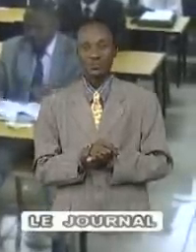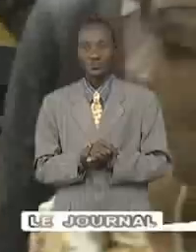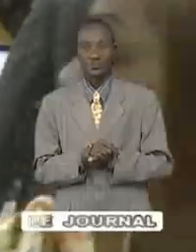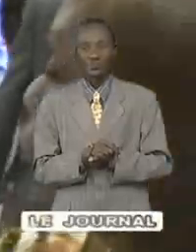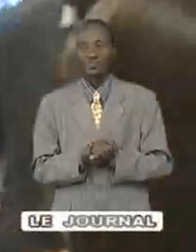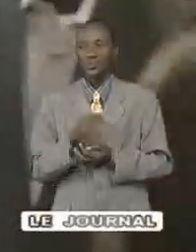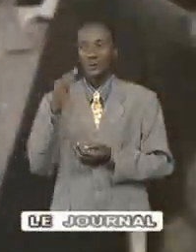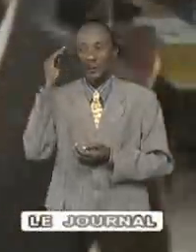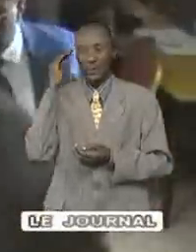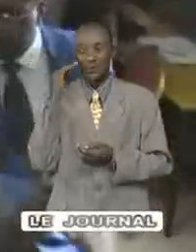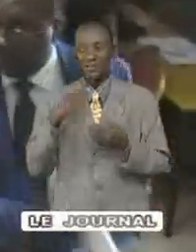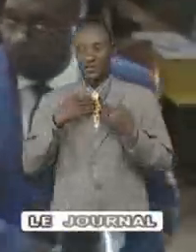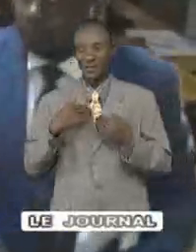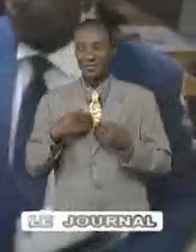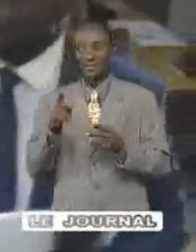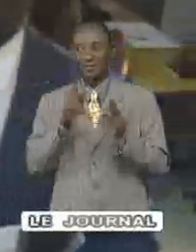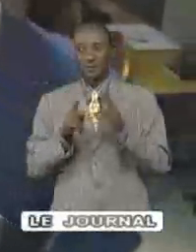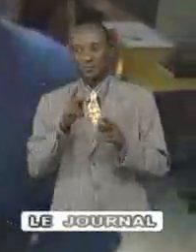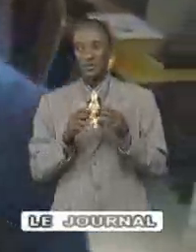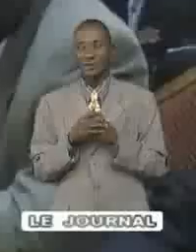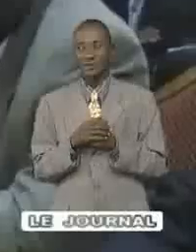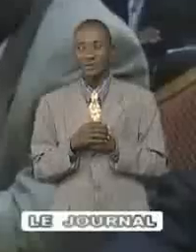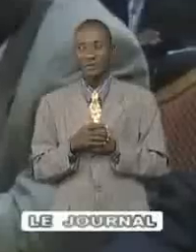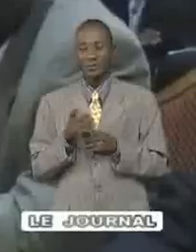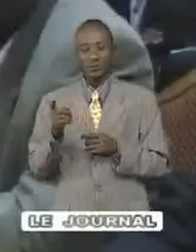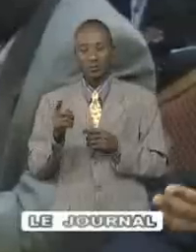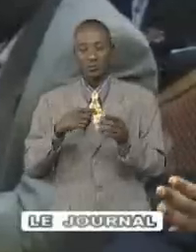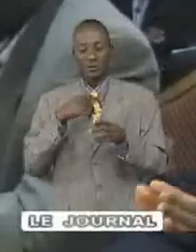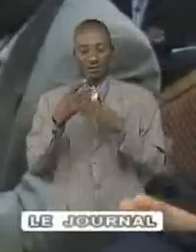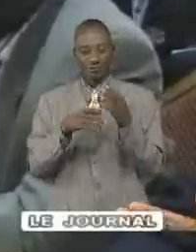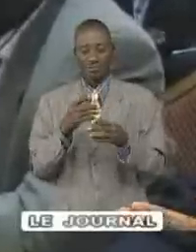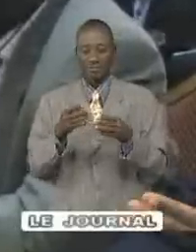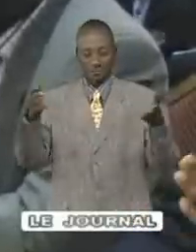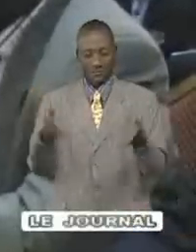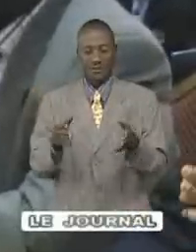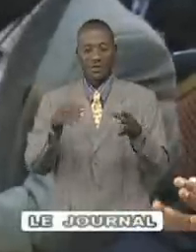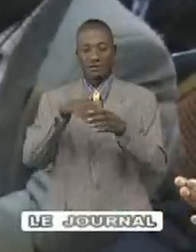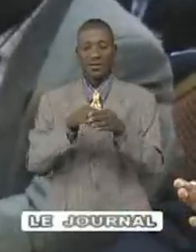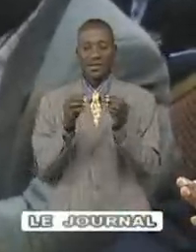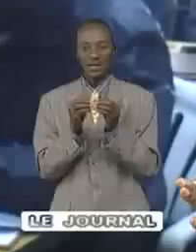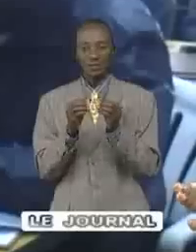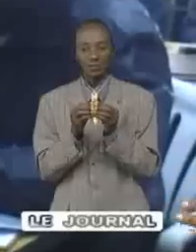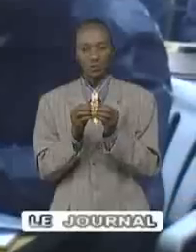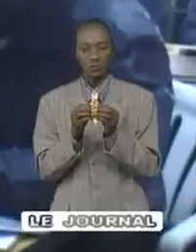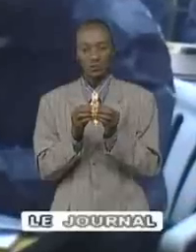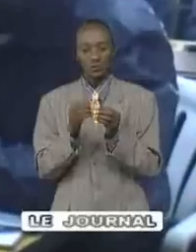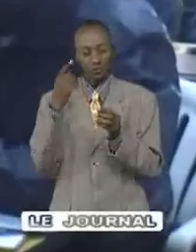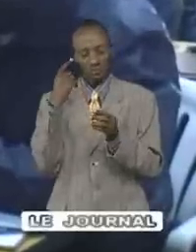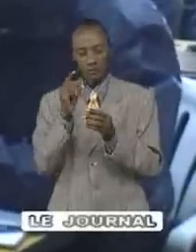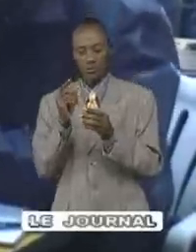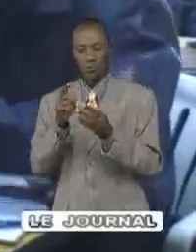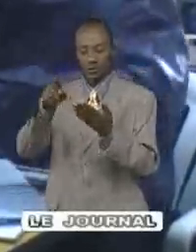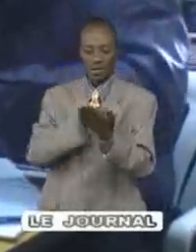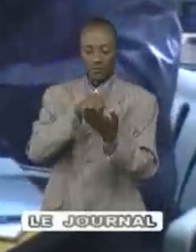de la Santé publique, le docteur Félix Kabangé-Numbi, vient de présider dans la salle de réunion du programme national de lutte contre le VIH-Sida et des